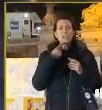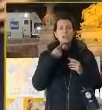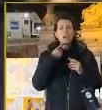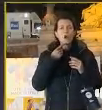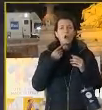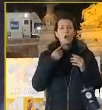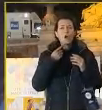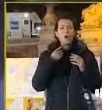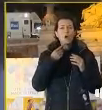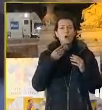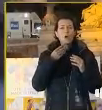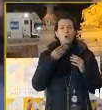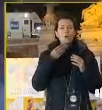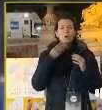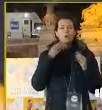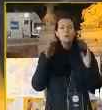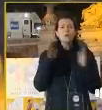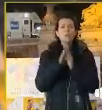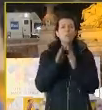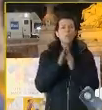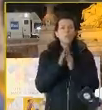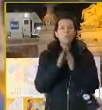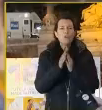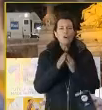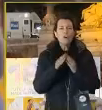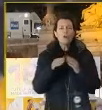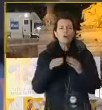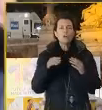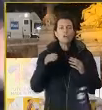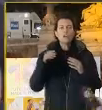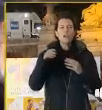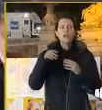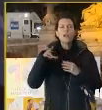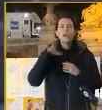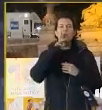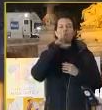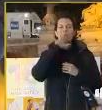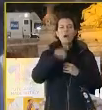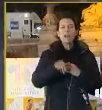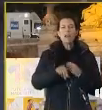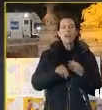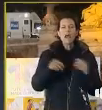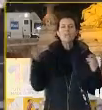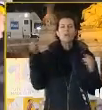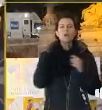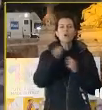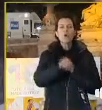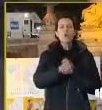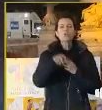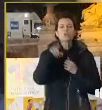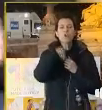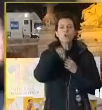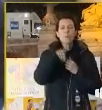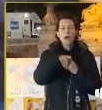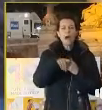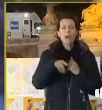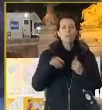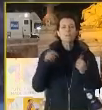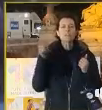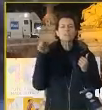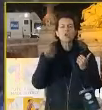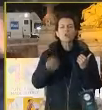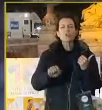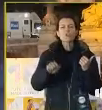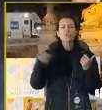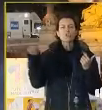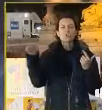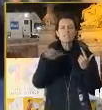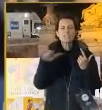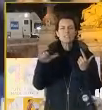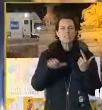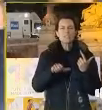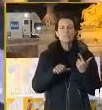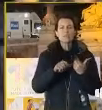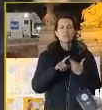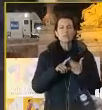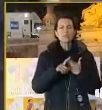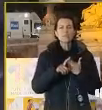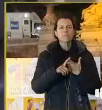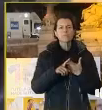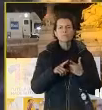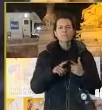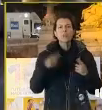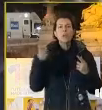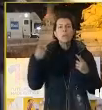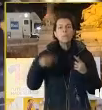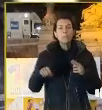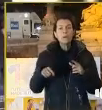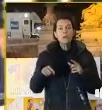gridare contro la Parma o contro la SIP o contro le grandi multinazionali. Ma è stato questo